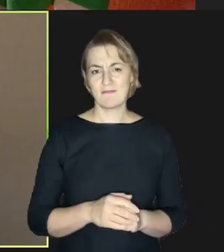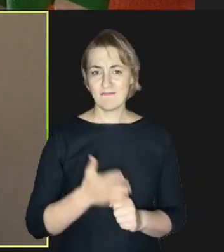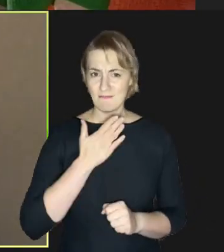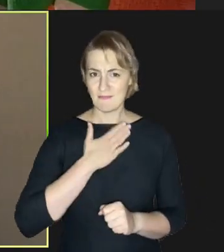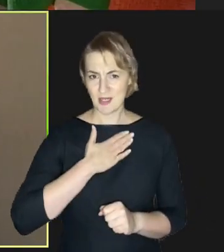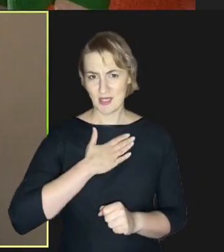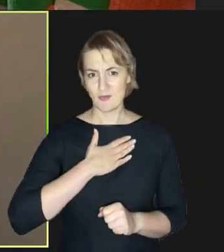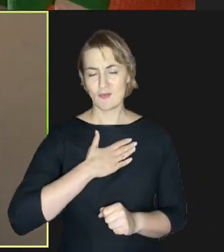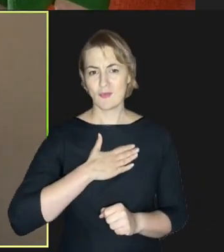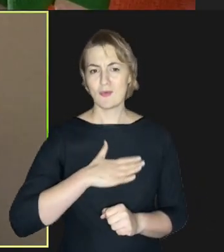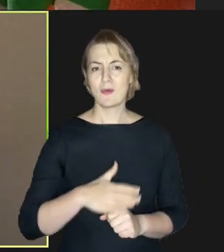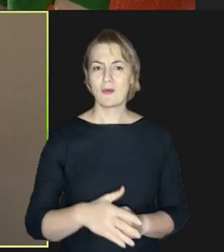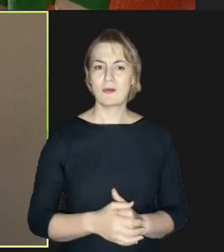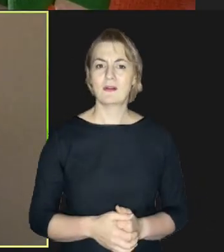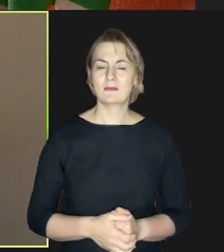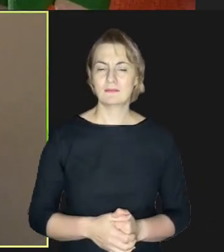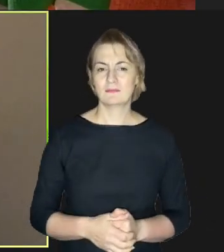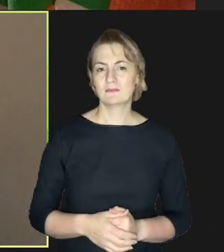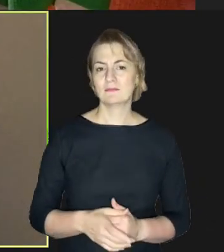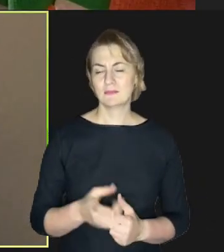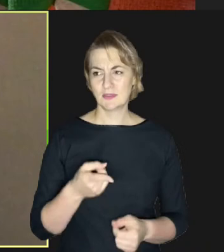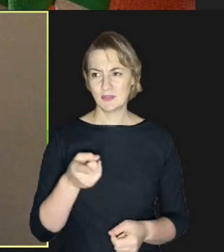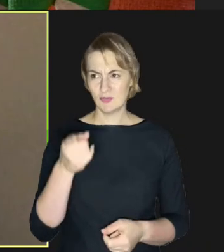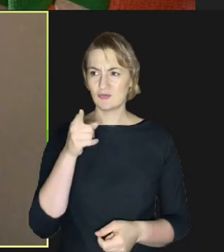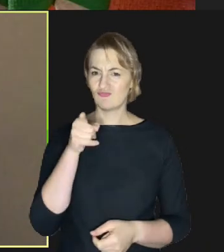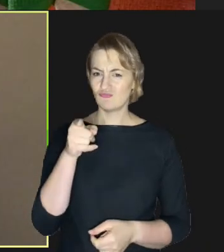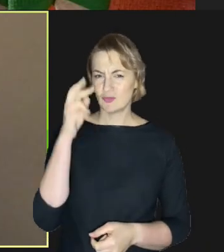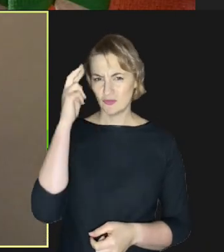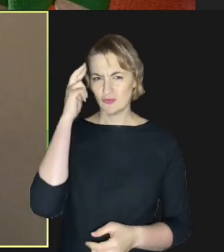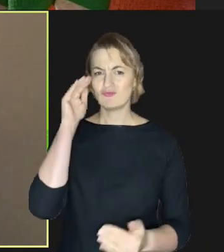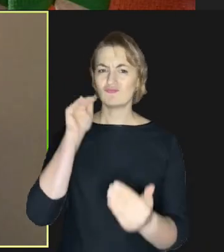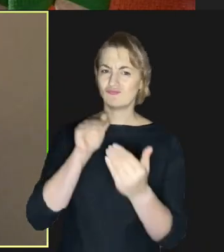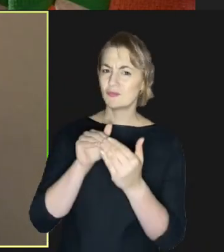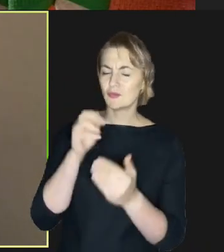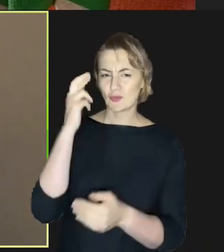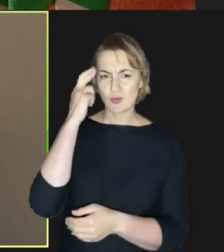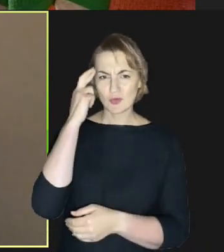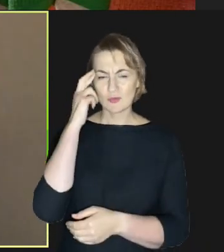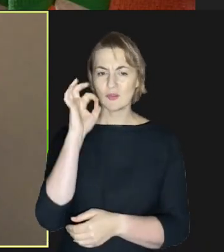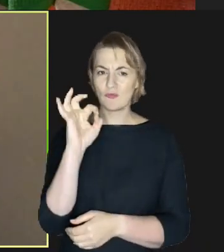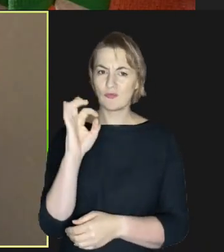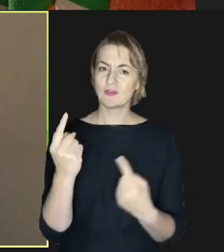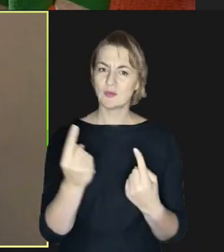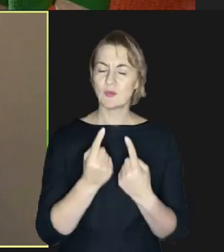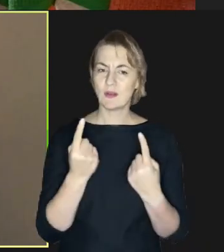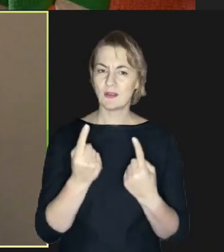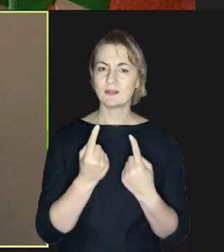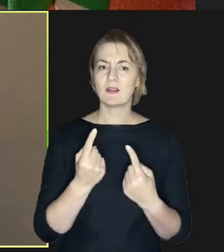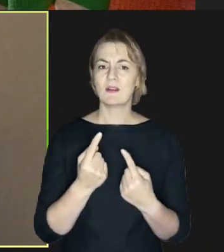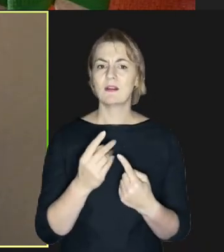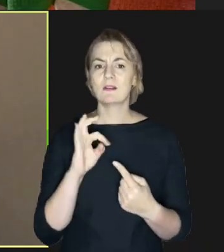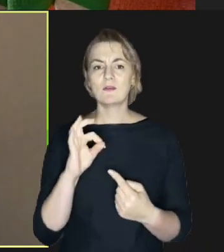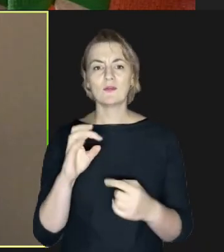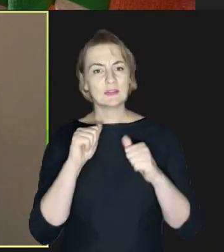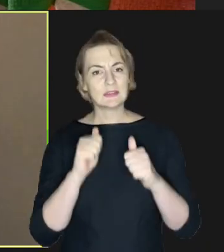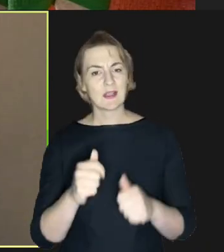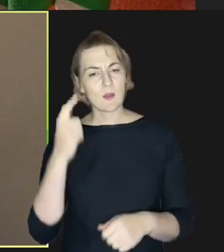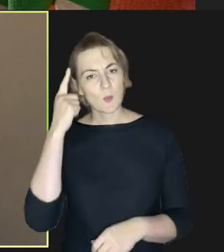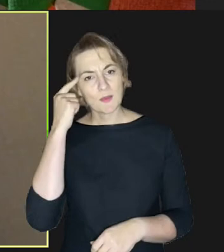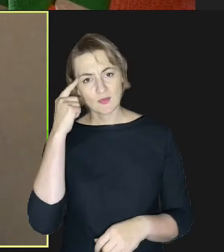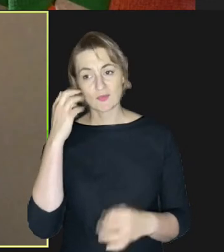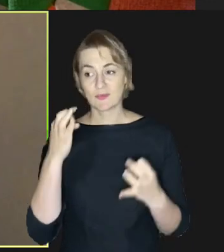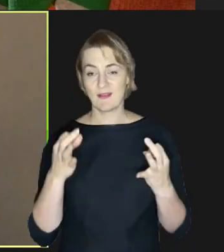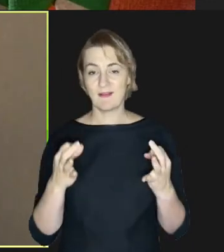uprzejmie, ze zrozumieniem sytuacji tego człowieka, jego stanu umysłu na tą